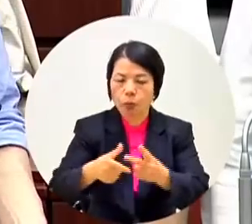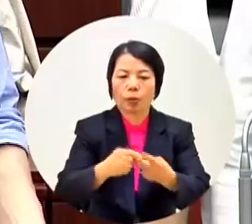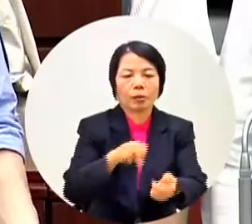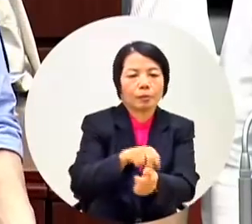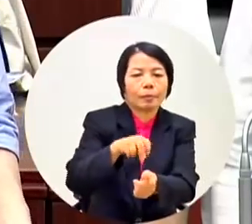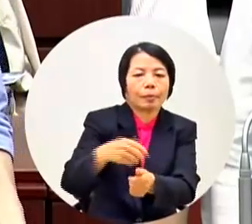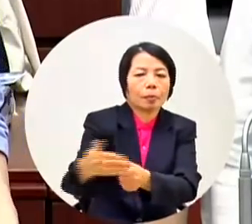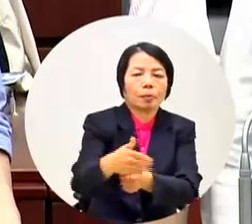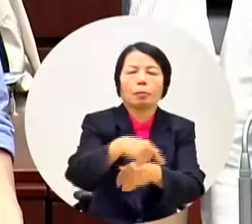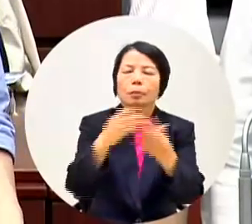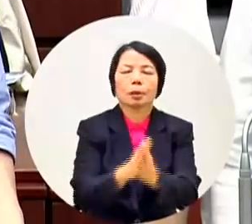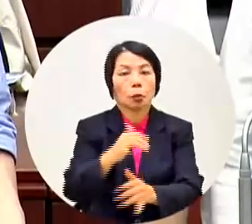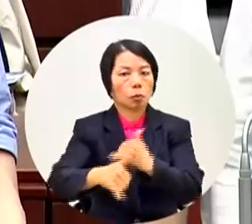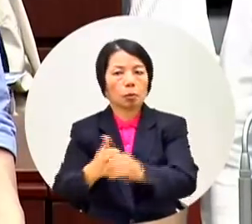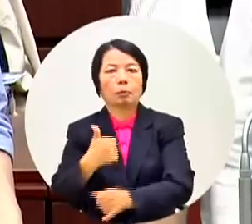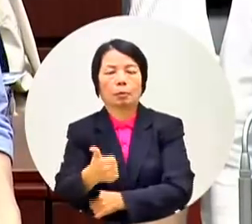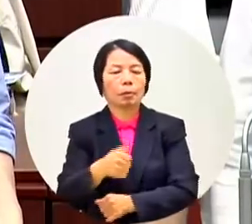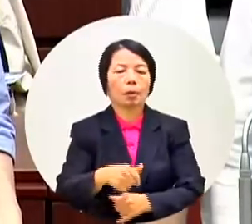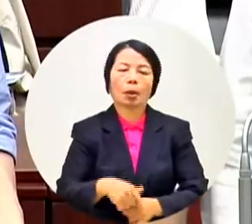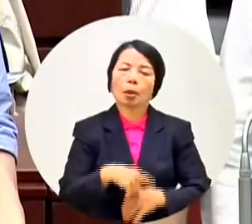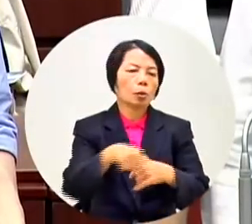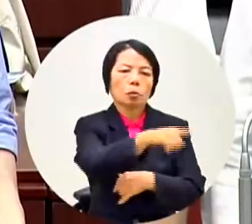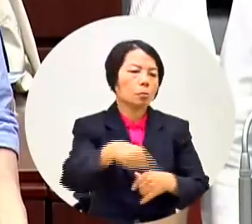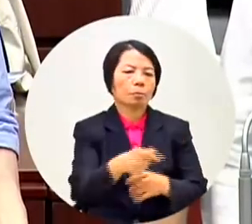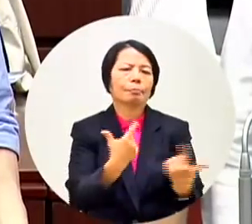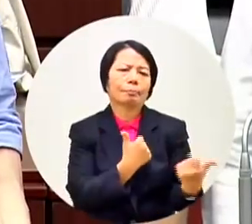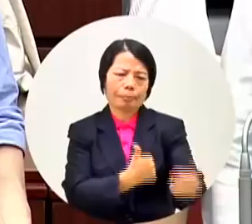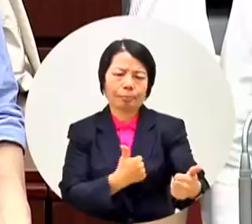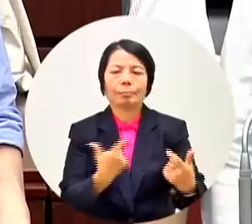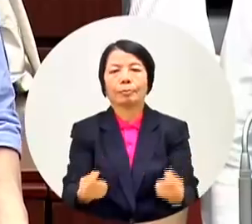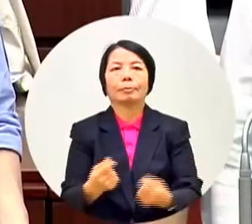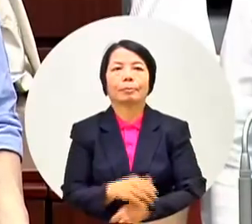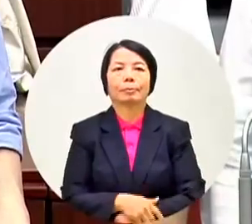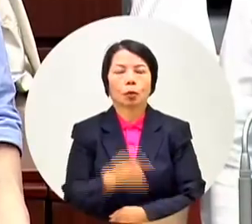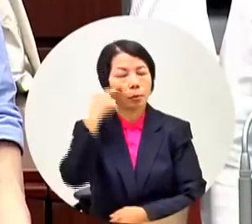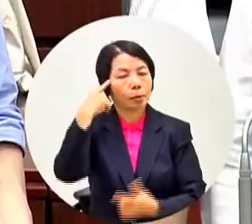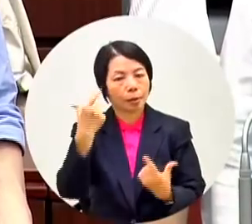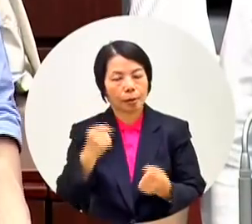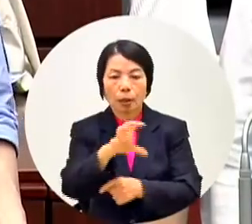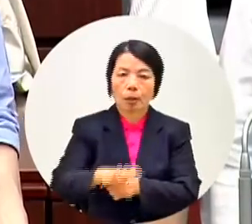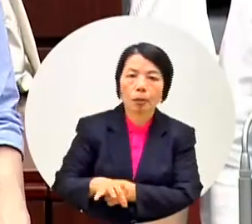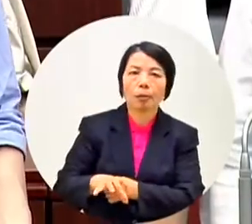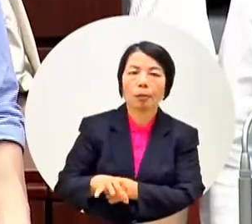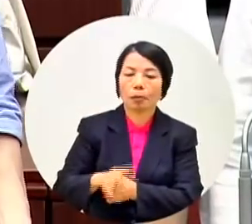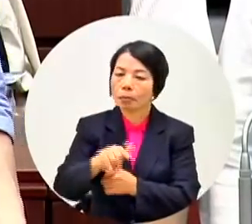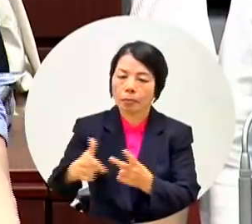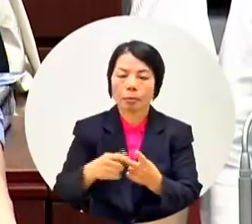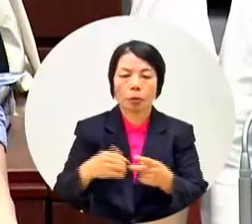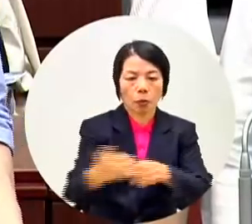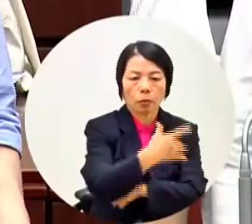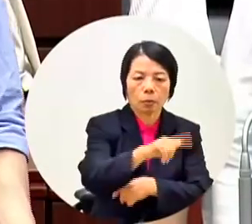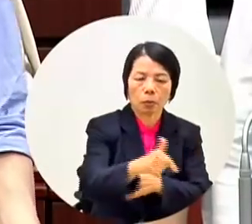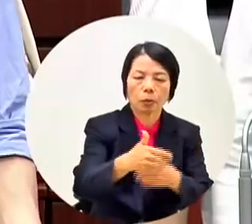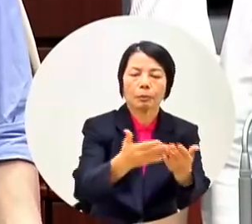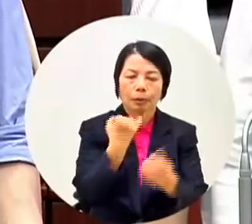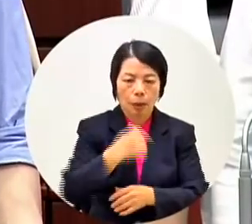东以后，我们的想法是一样的，如何把这个农产品、渔产品能够赶快卖出去？好，谢谢朱信强议